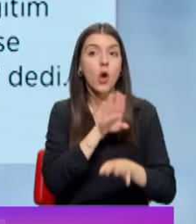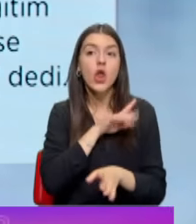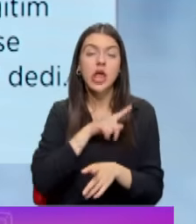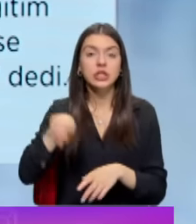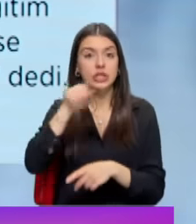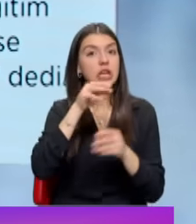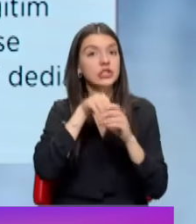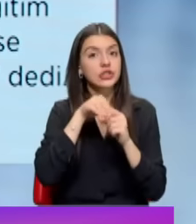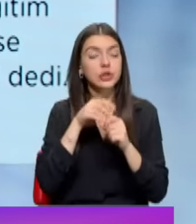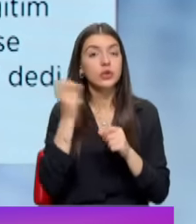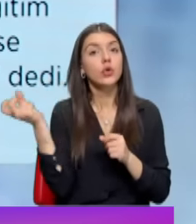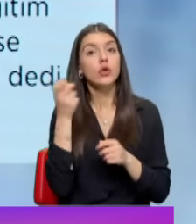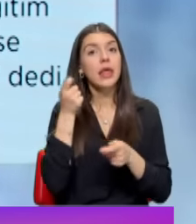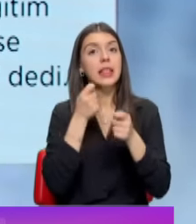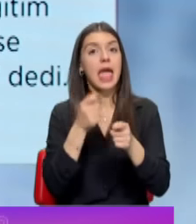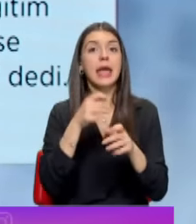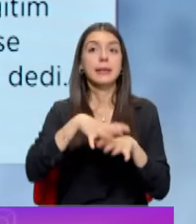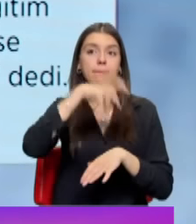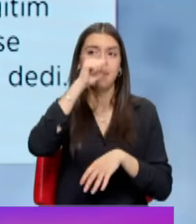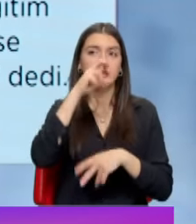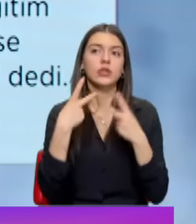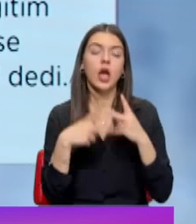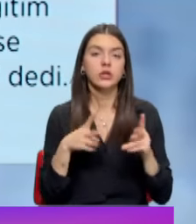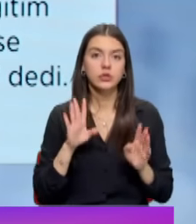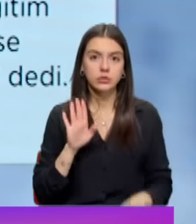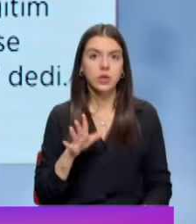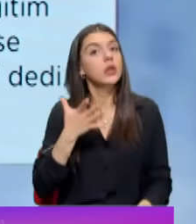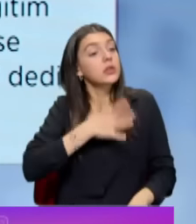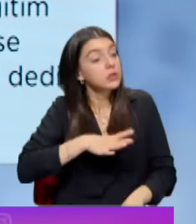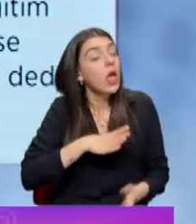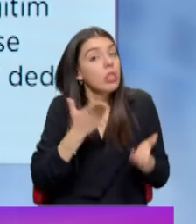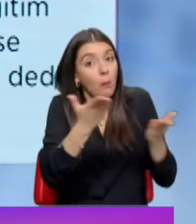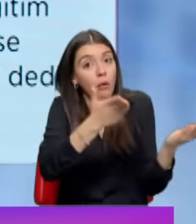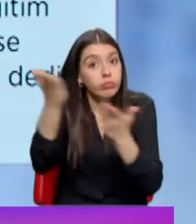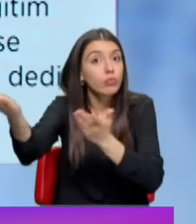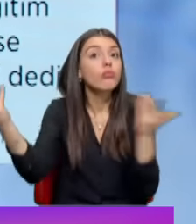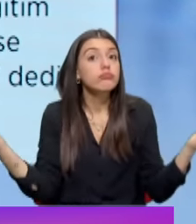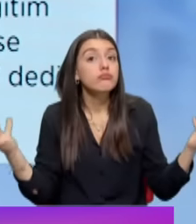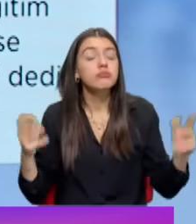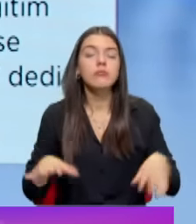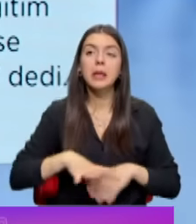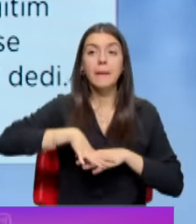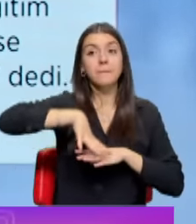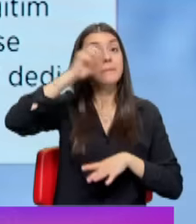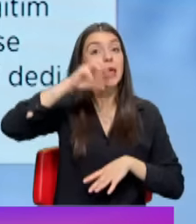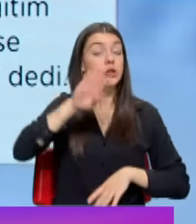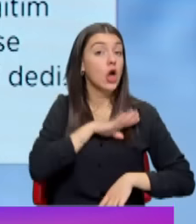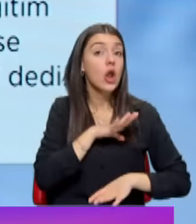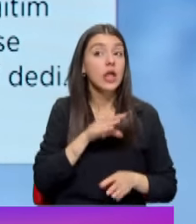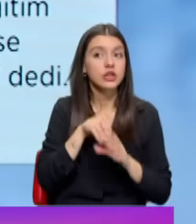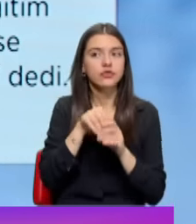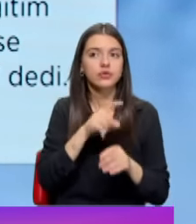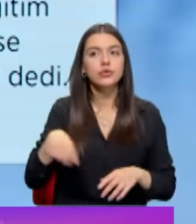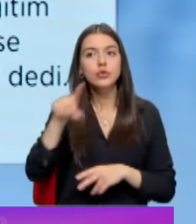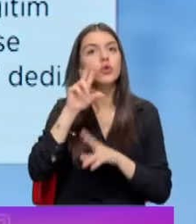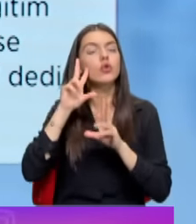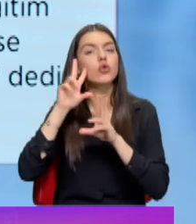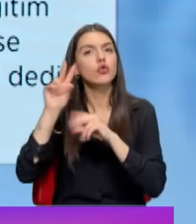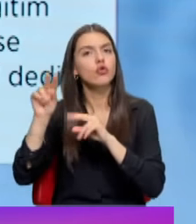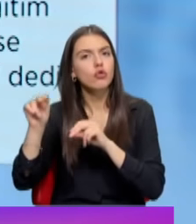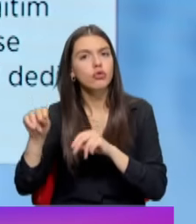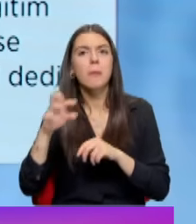öğrenciler için Kur'an Eğitim Merkezleri açılacak. İsteyen tabii ki gitsin. Merkezlerdeki öğrenciler için yurt ve pansiyon